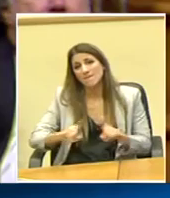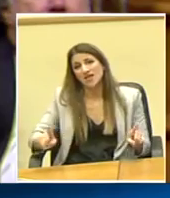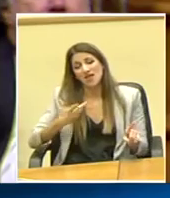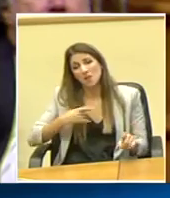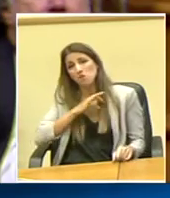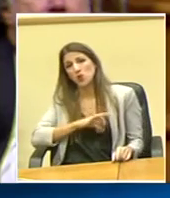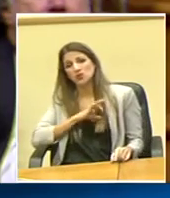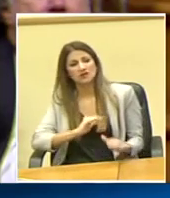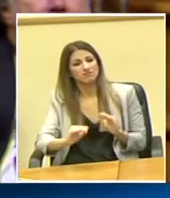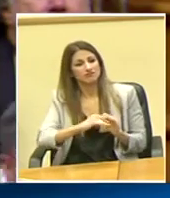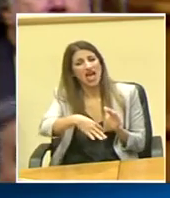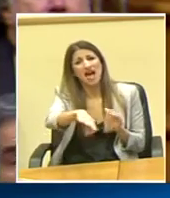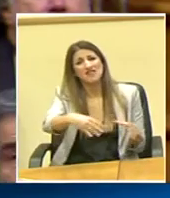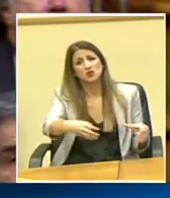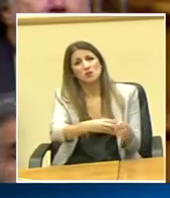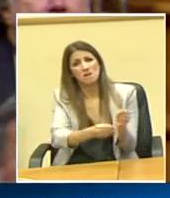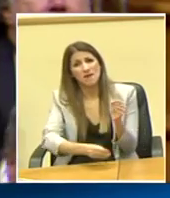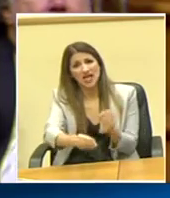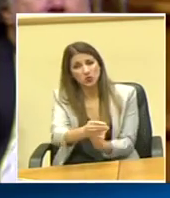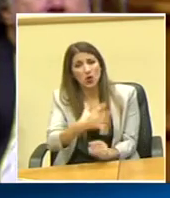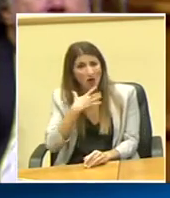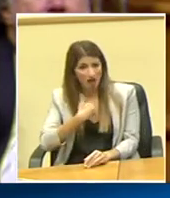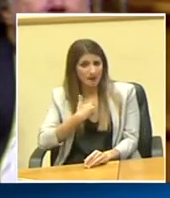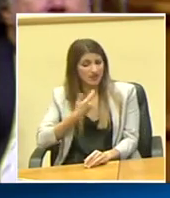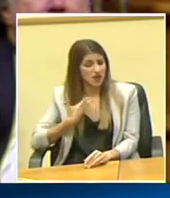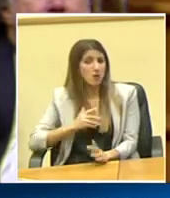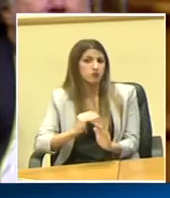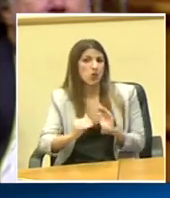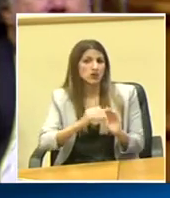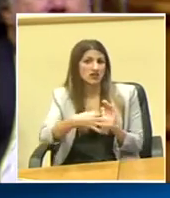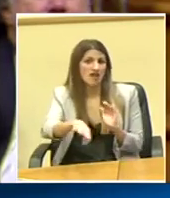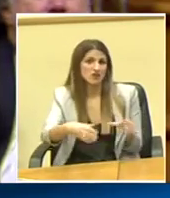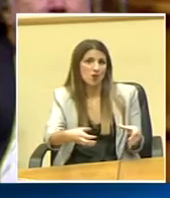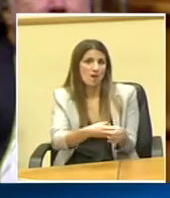των κοινωνικών κατηγοριών και δυνάμεων που εμείς βρεθήκαμε εδώ για να προστατεύουμε.